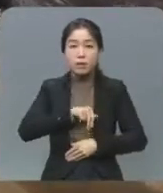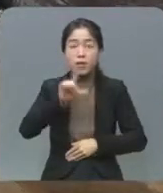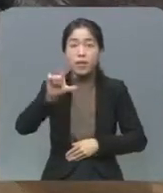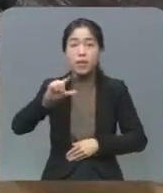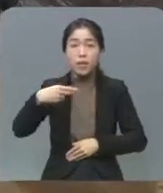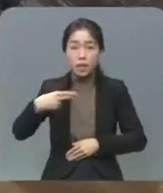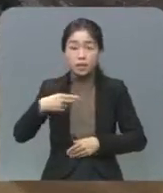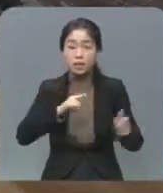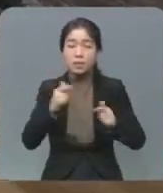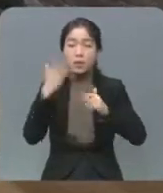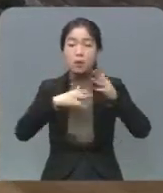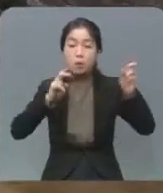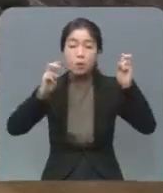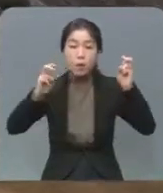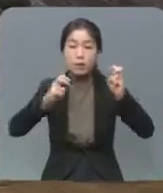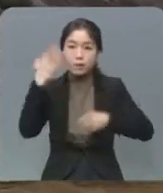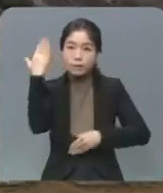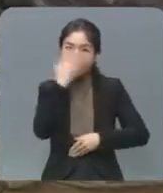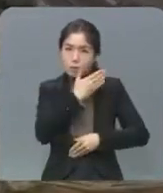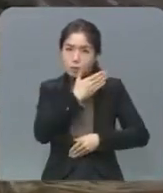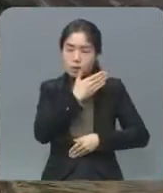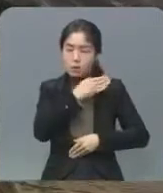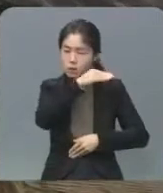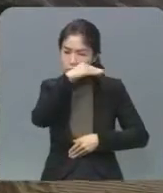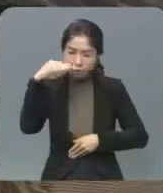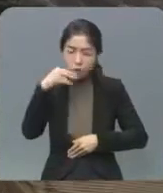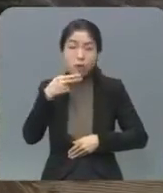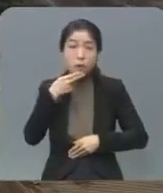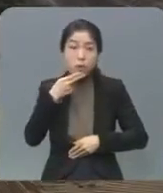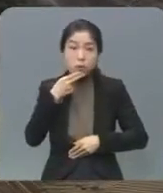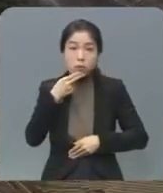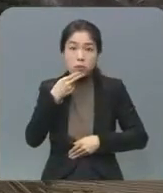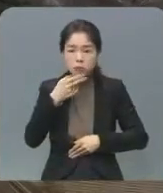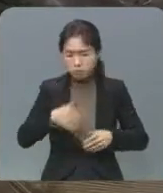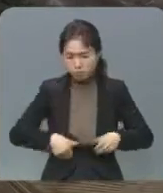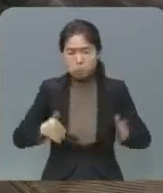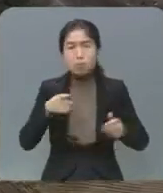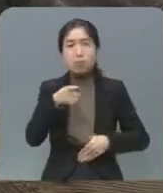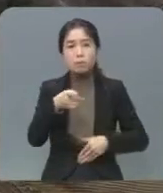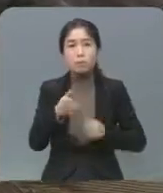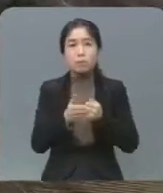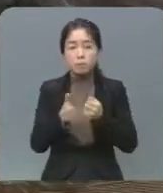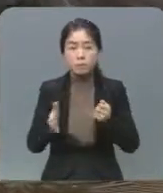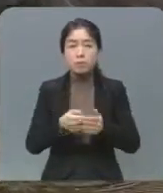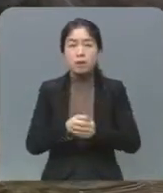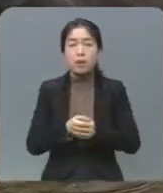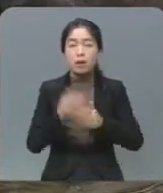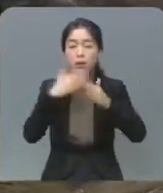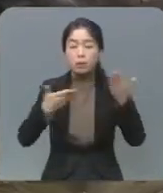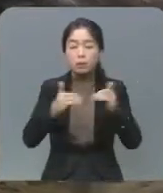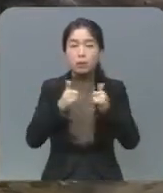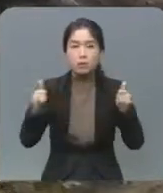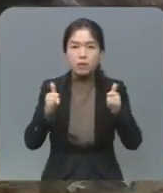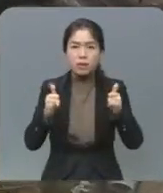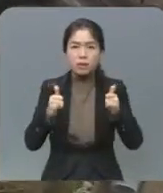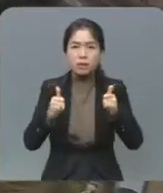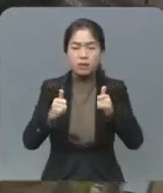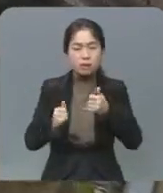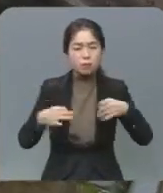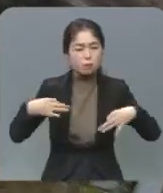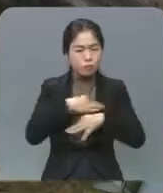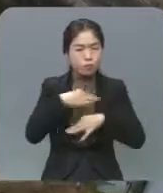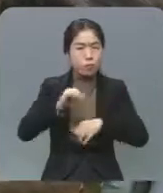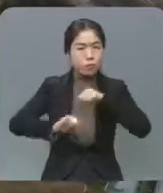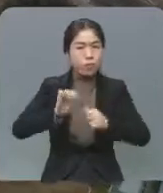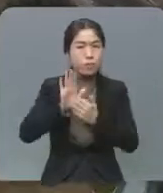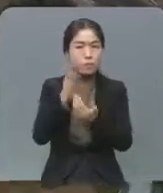LH공사 등의 공기업은 투명성과 공정성이 담보되지 않으면 존재의 이유가 없다면서 공직자들의 독직 행위를 막기 위한